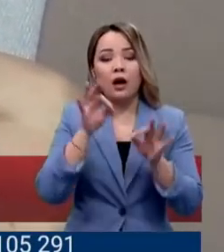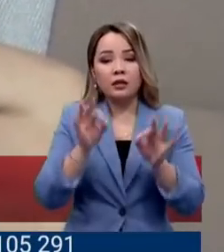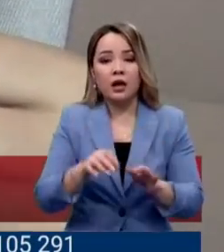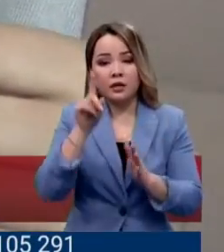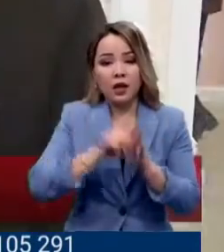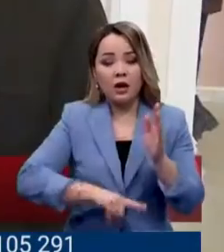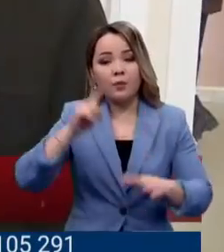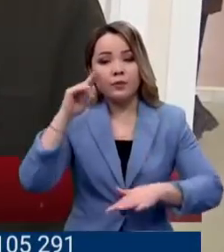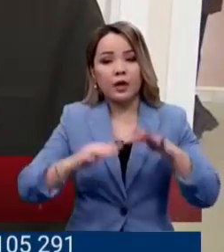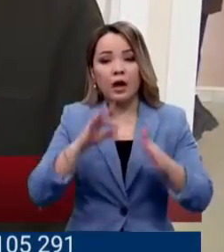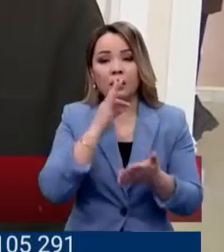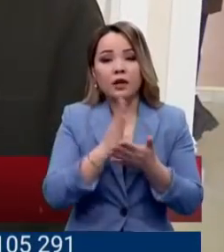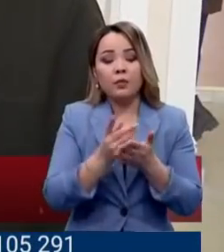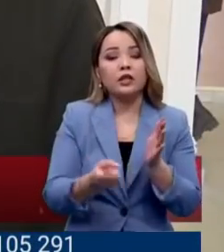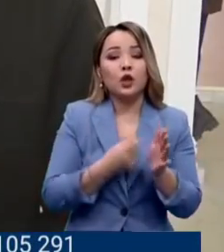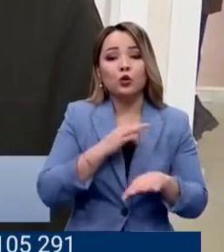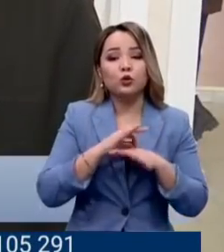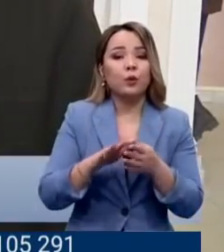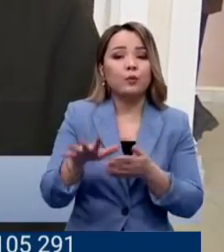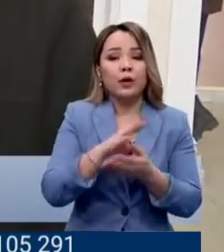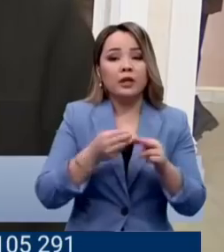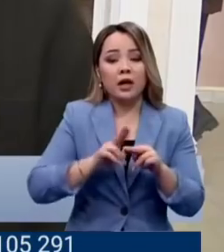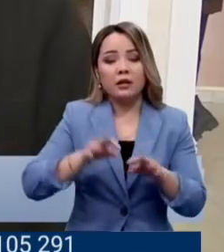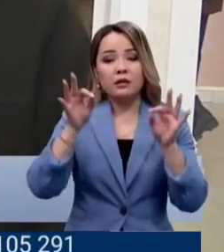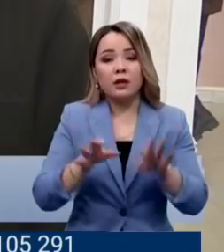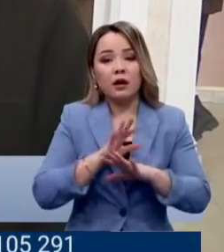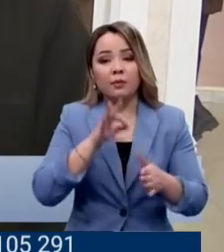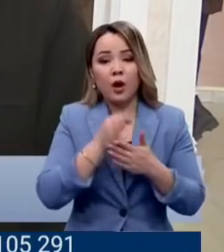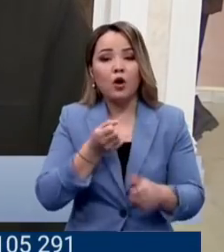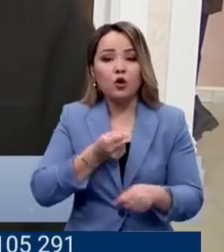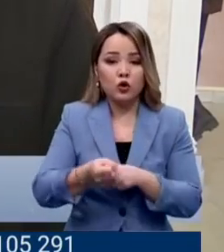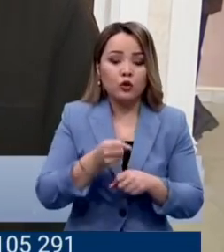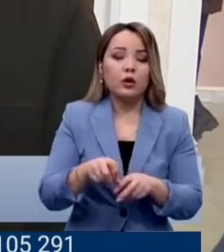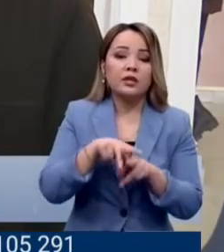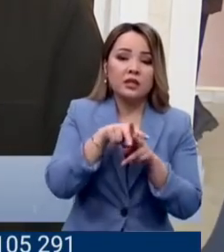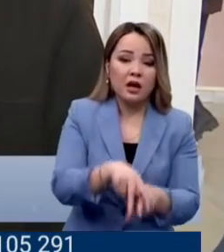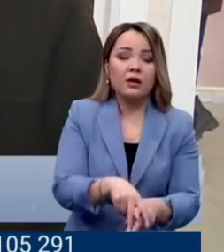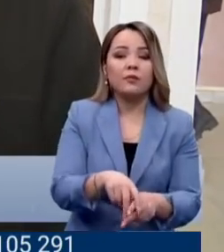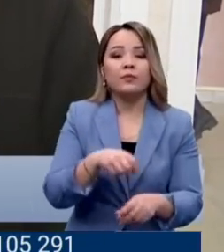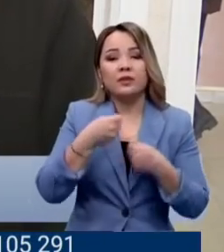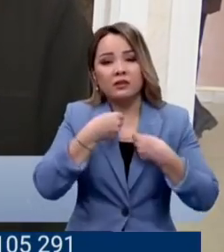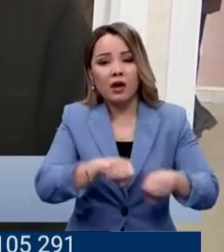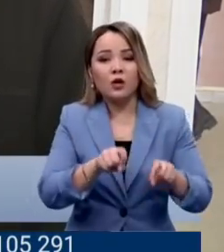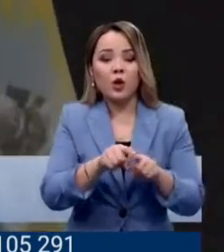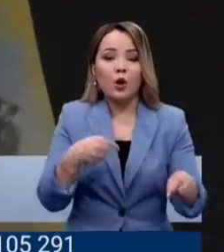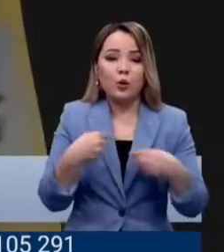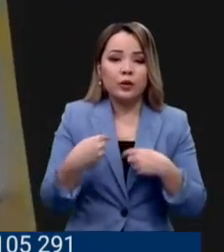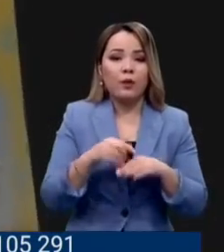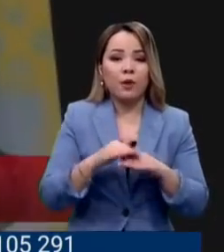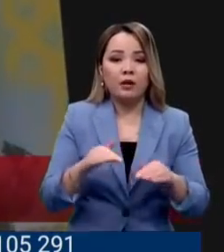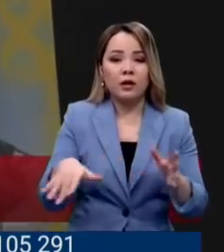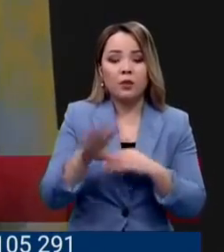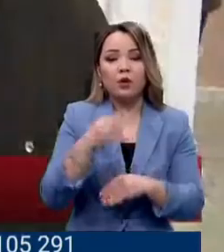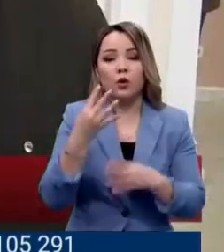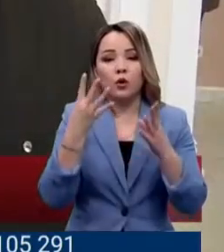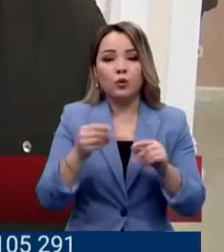күмәнмен қарайды. Тергеу жұмыстары бәрі әділетсіз. Себебі ұрып соғып алынып, балдардың бәрі сондай қиналып алып, туткін болып,